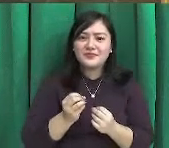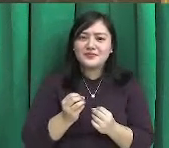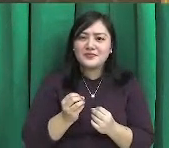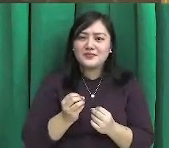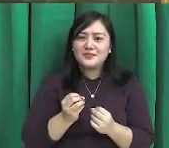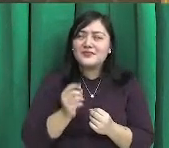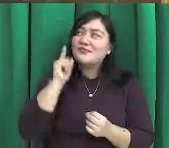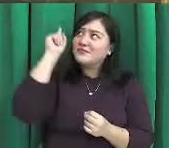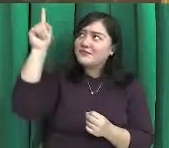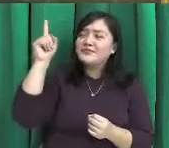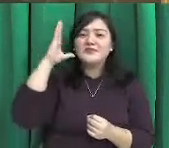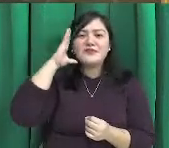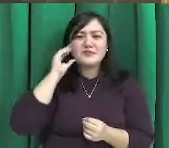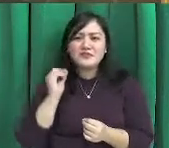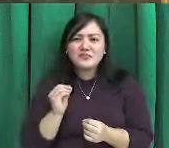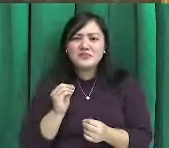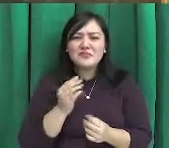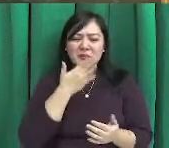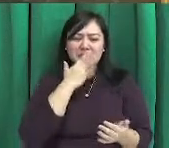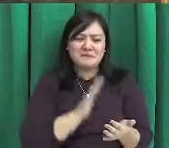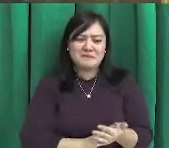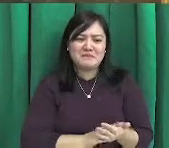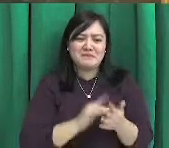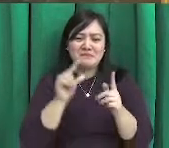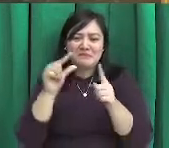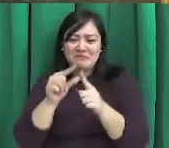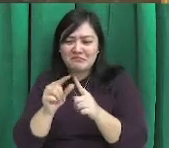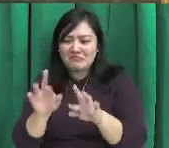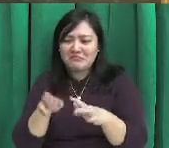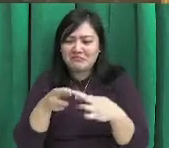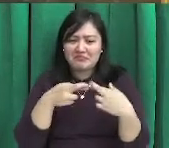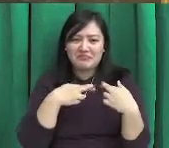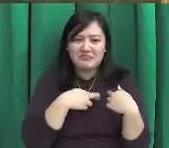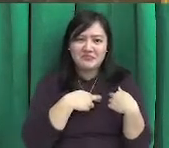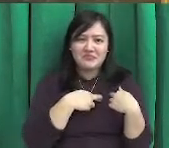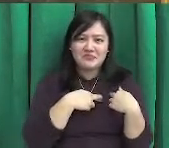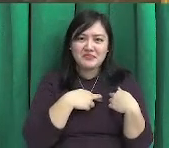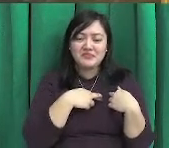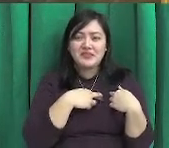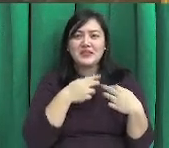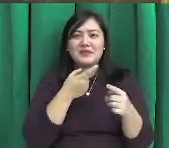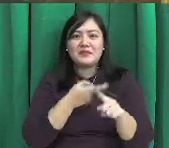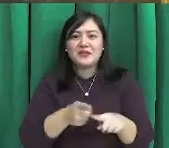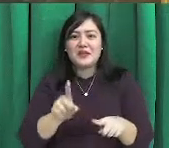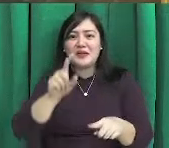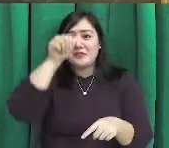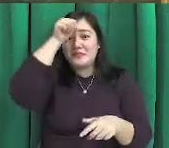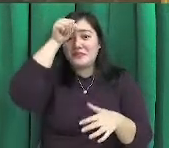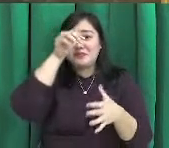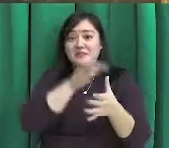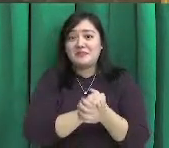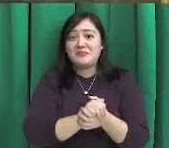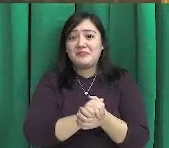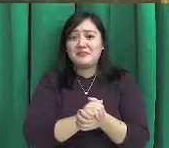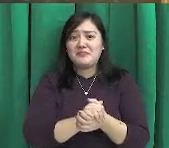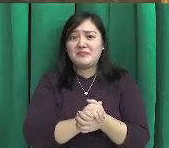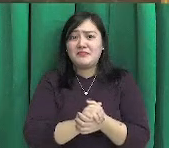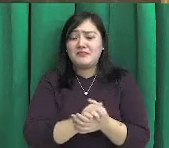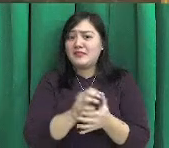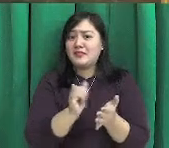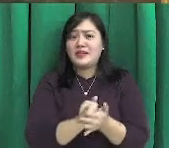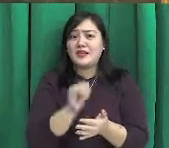pananalita, yung masakit na pananalita, na hindi mo inaasahan, nung nag-oo ka pala, ay ganun, ito yung pala yung susuungin